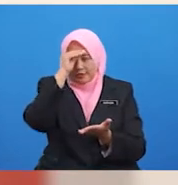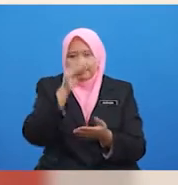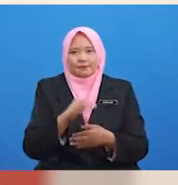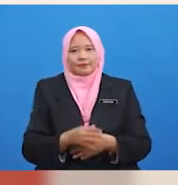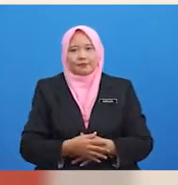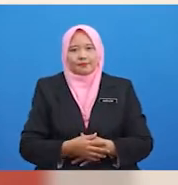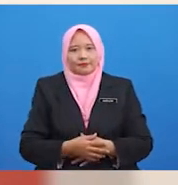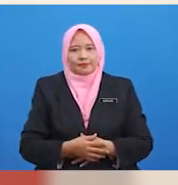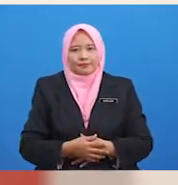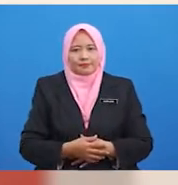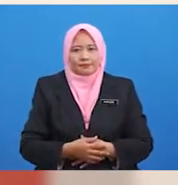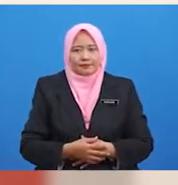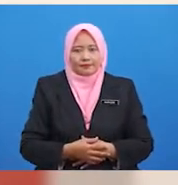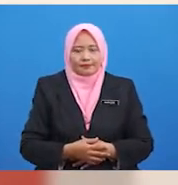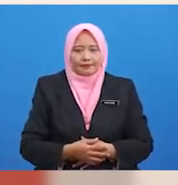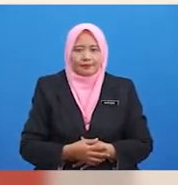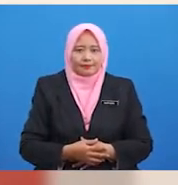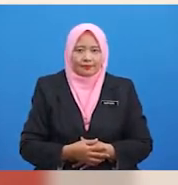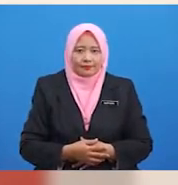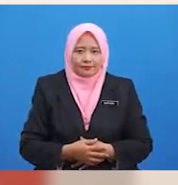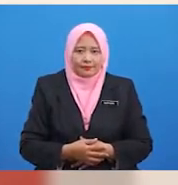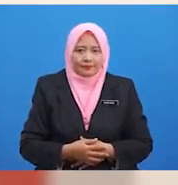ekonomi yang seterusnya.